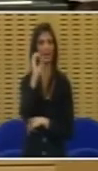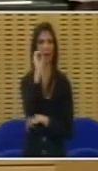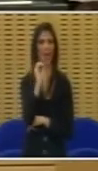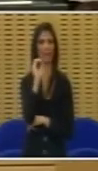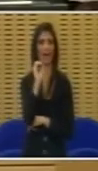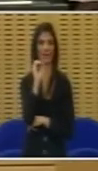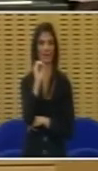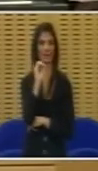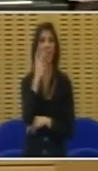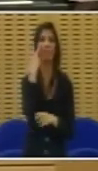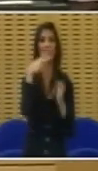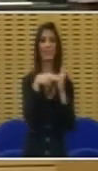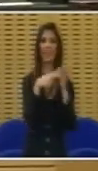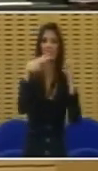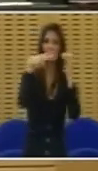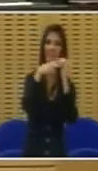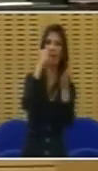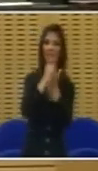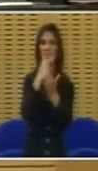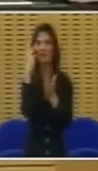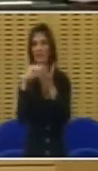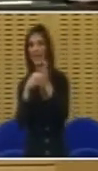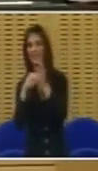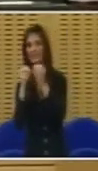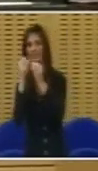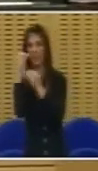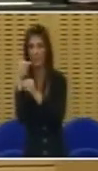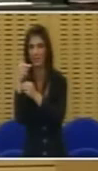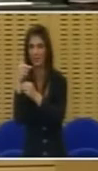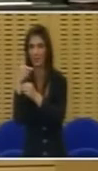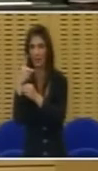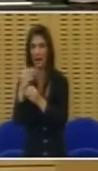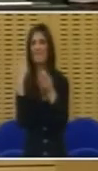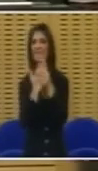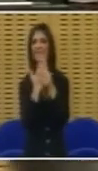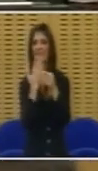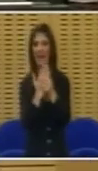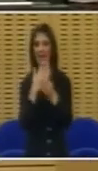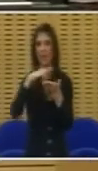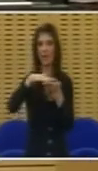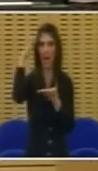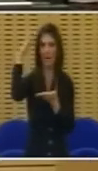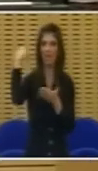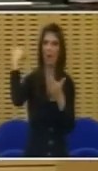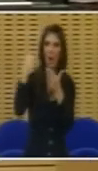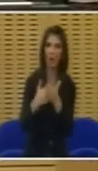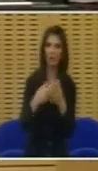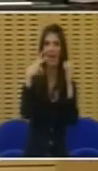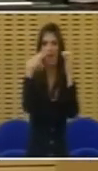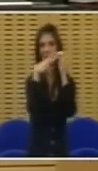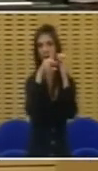7 και 11, το χαρτοφυλάκιο χορηγήσεων της Μαρφή Λαϊκής έφτασε τα 27,4 δις.